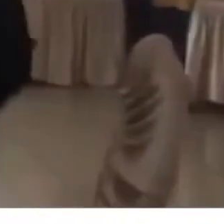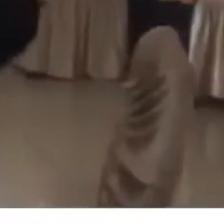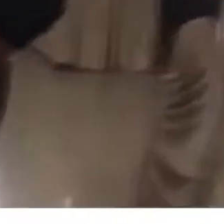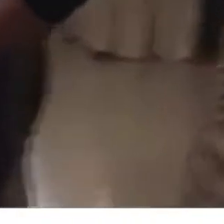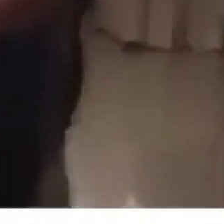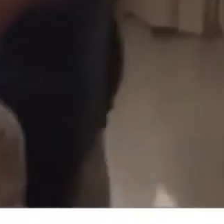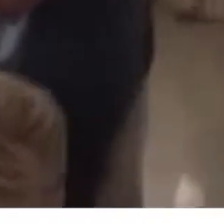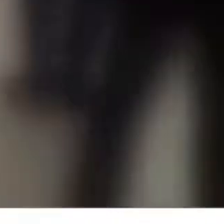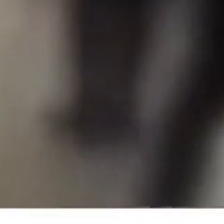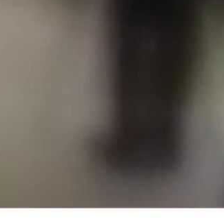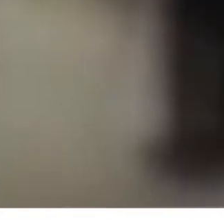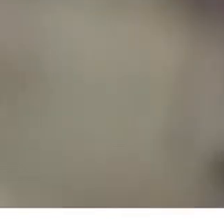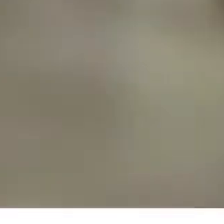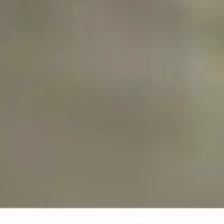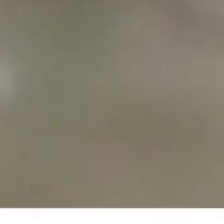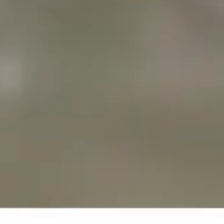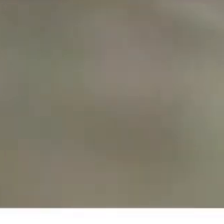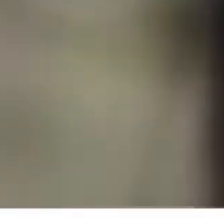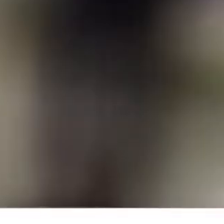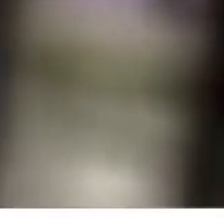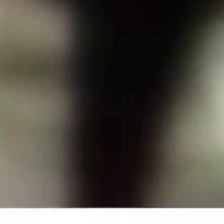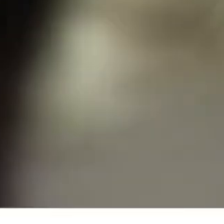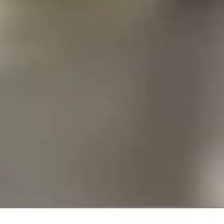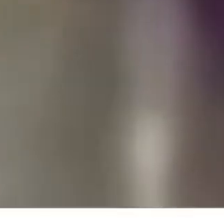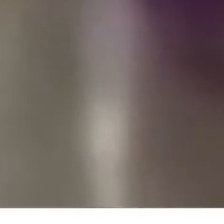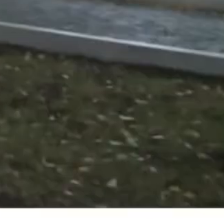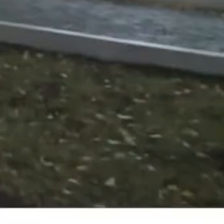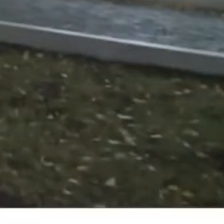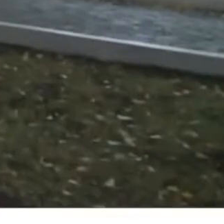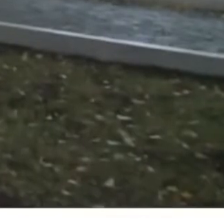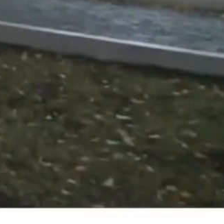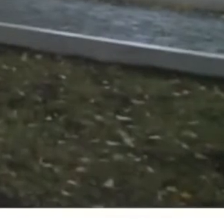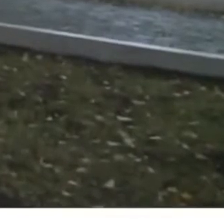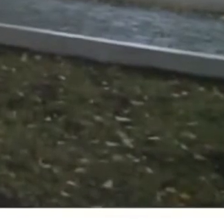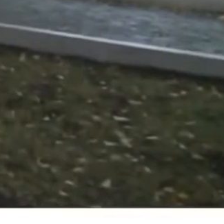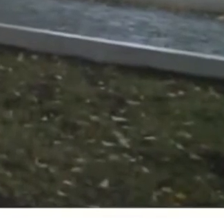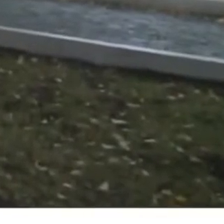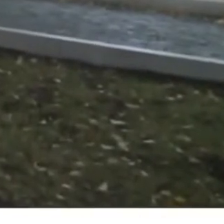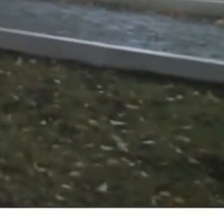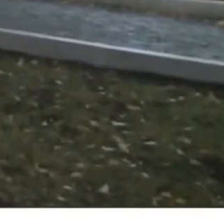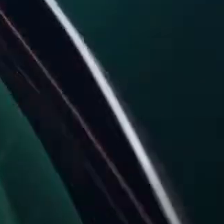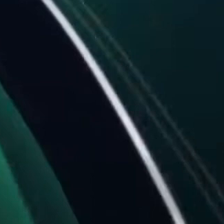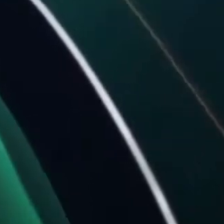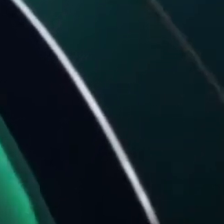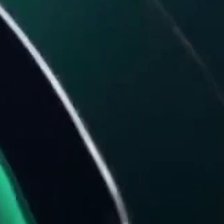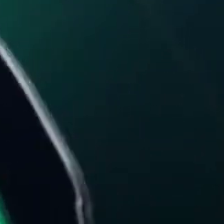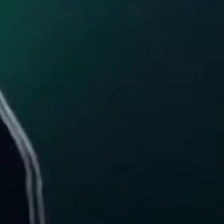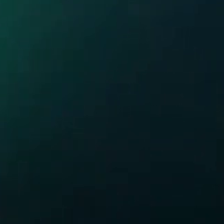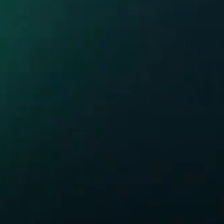салынды. Шектеулерге құлақ аспағандарға тағы қандай шара қолданылады? Бұл туралы сәлден соң мен Гүлмайдан Нұржанқызы баяндаймын.